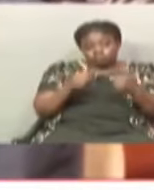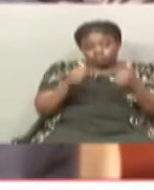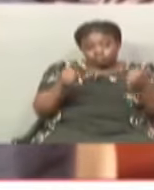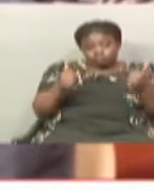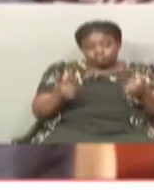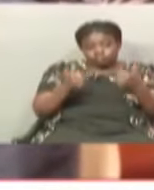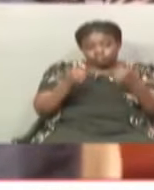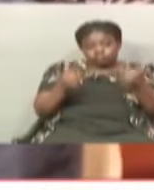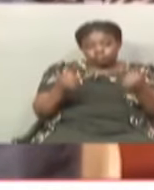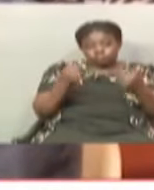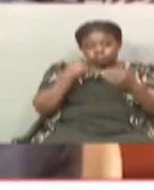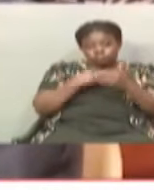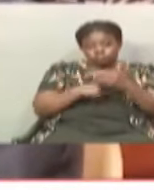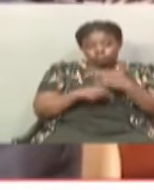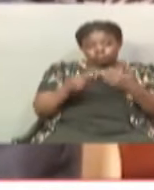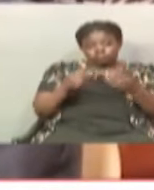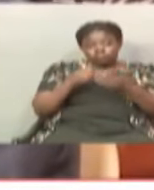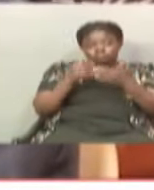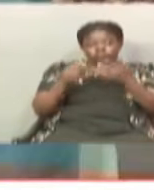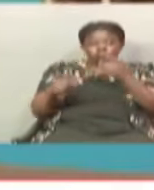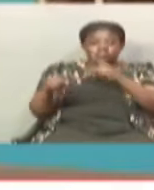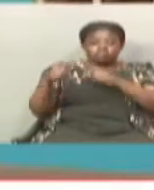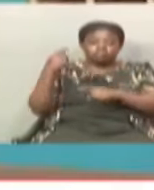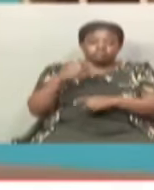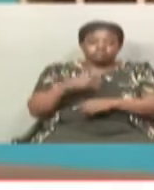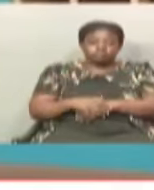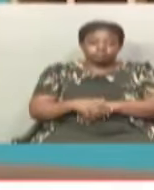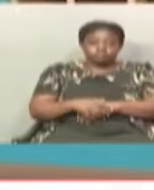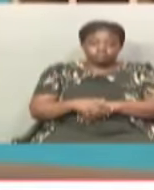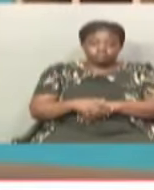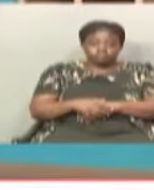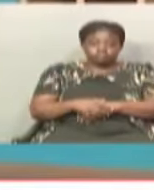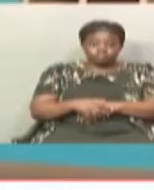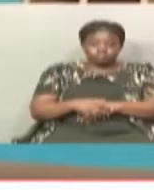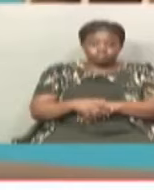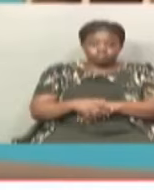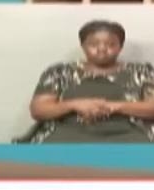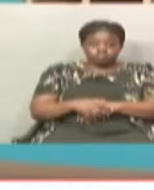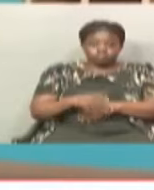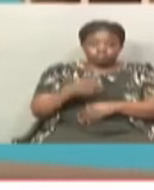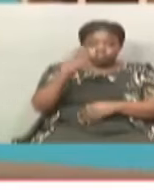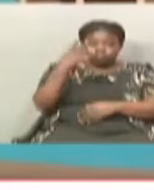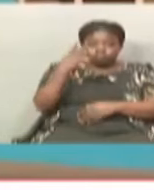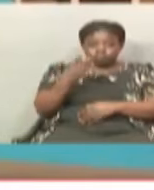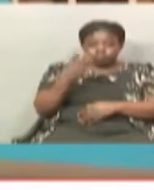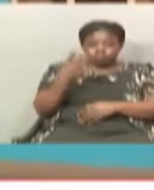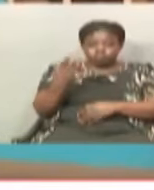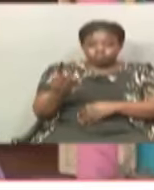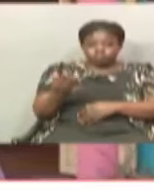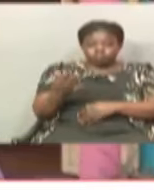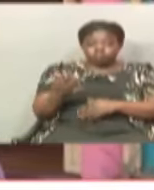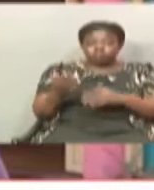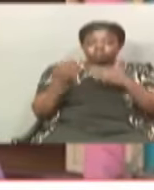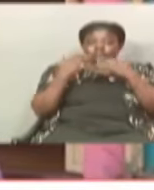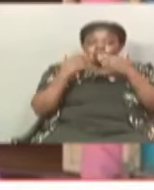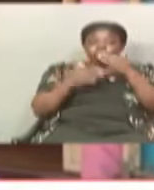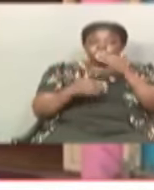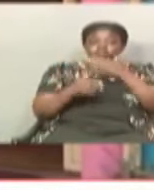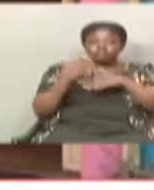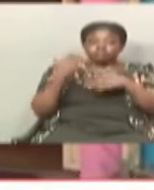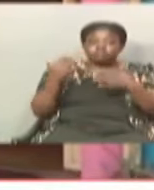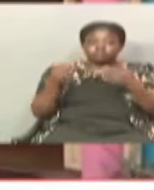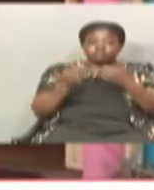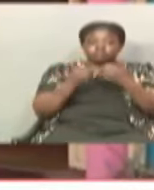Abaana n'obwogedde byabayamba okuyita bafunya obuna ku Seta Parents kyeyanza Mukama. Bafuna first